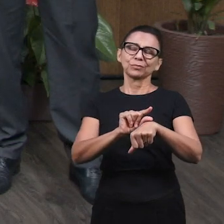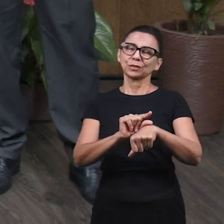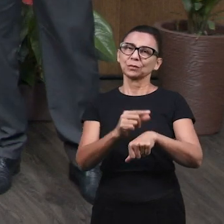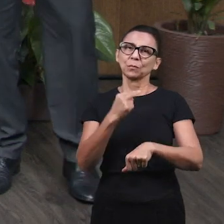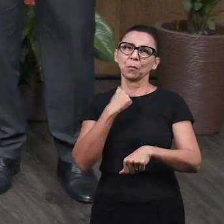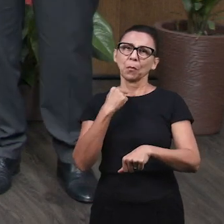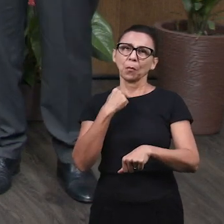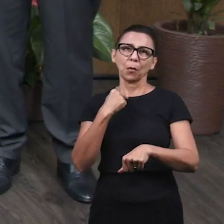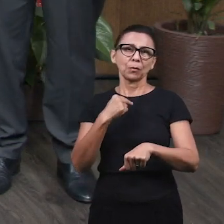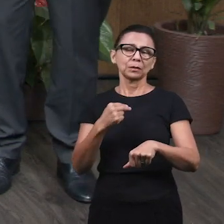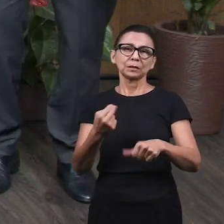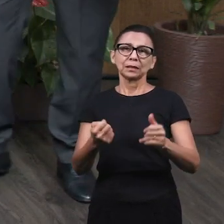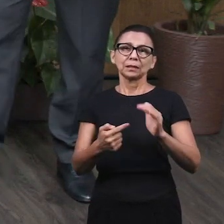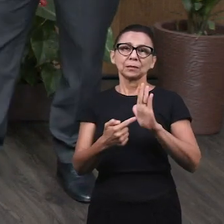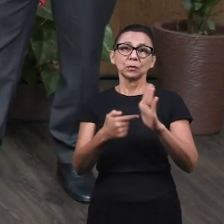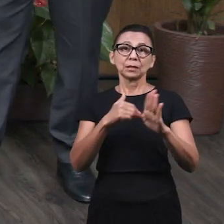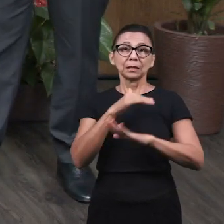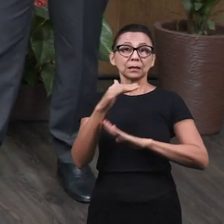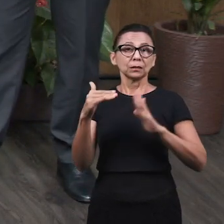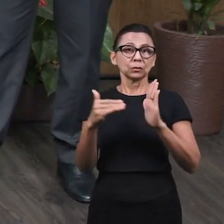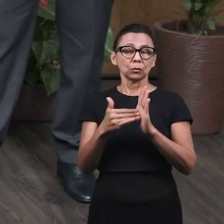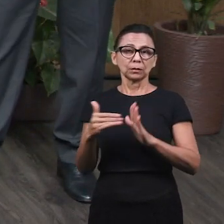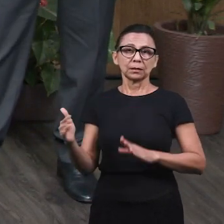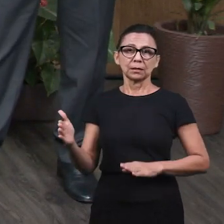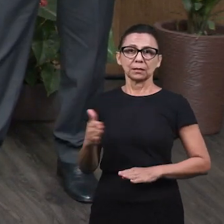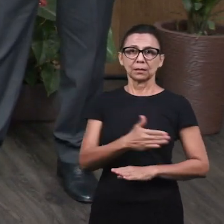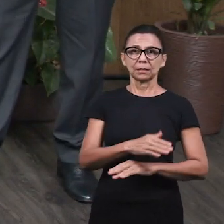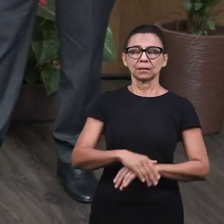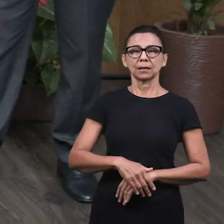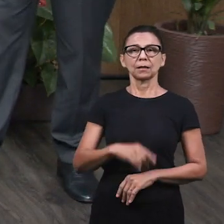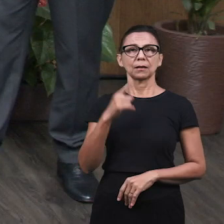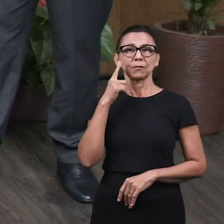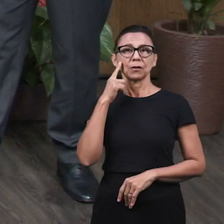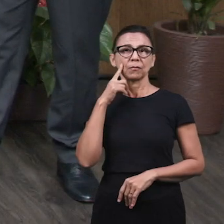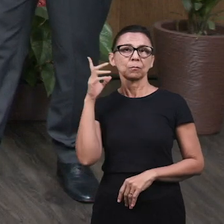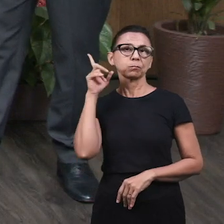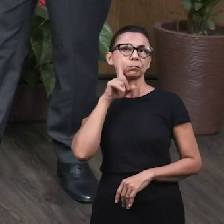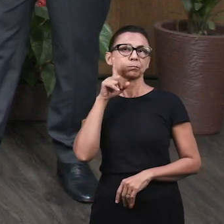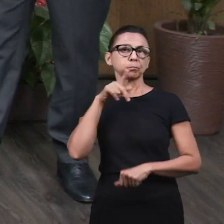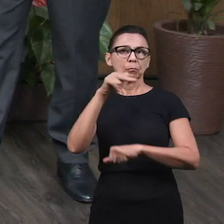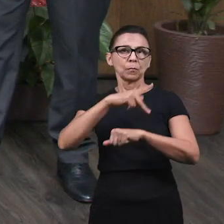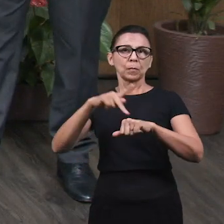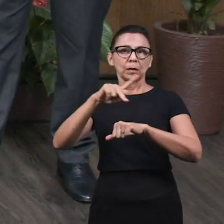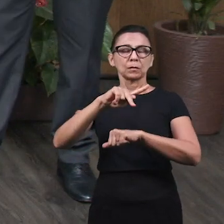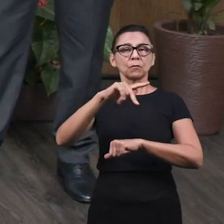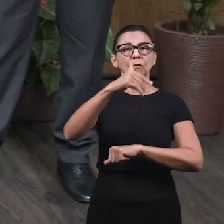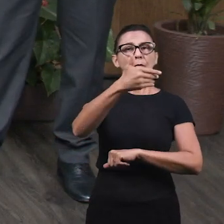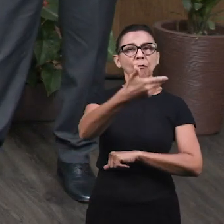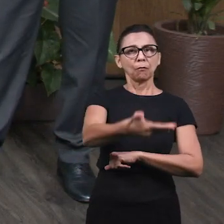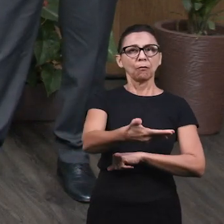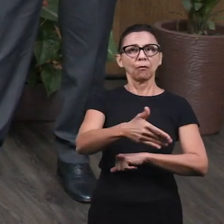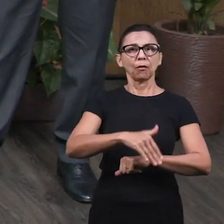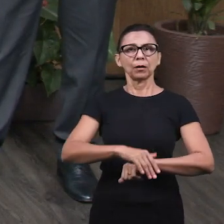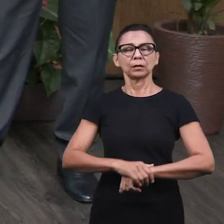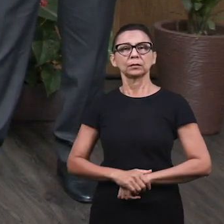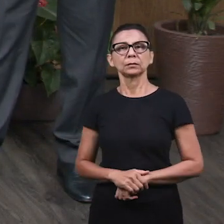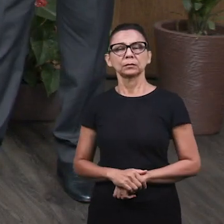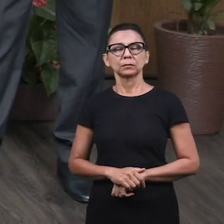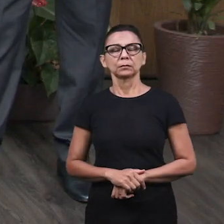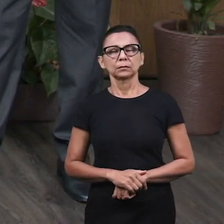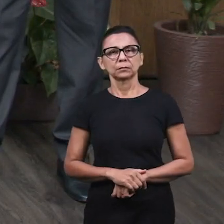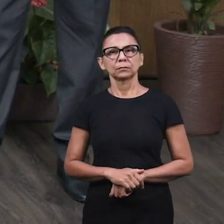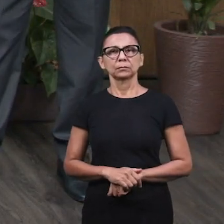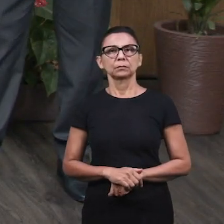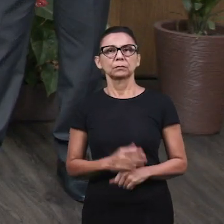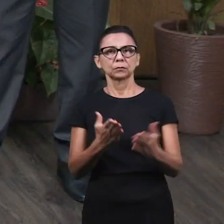quelques messages. Tout d'abord, un message vient des États-Unis, d'Orlando, envoyé par Leinimar, qui nous